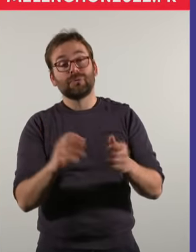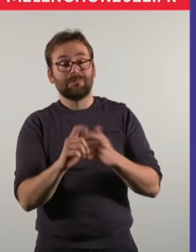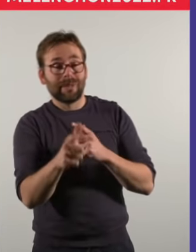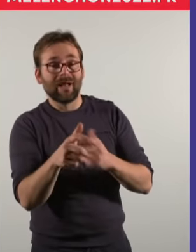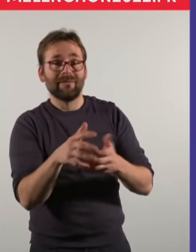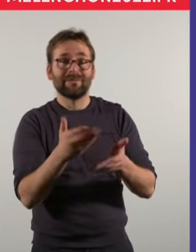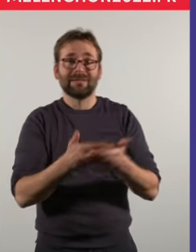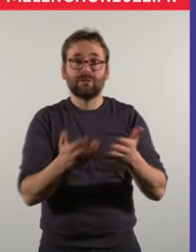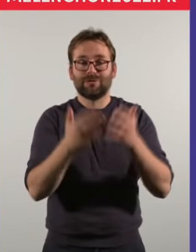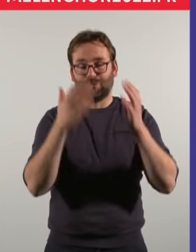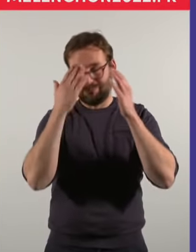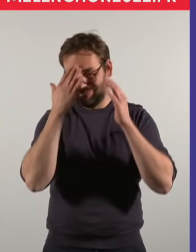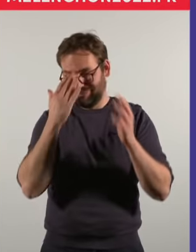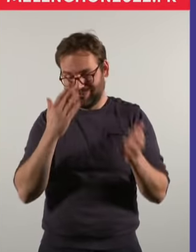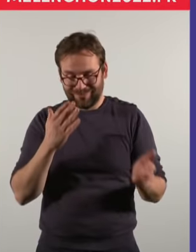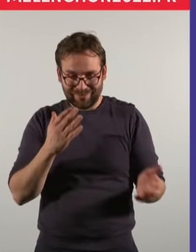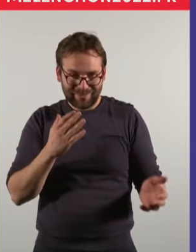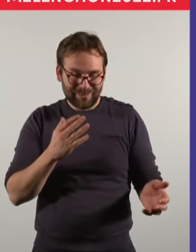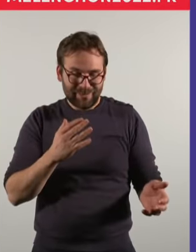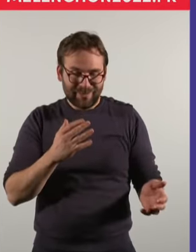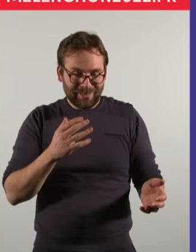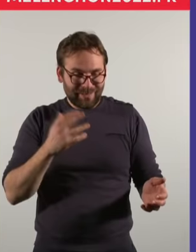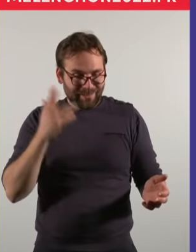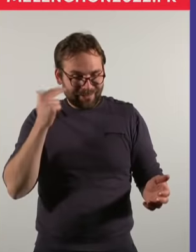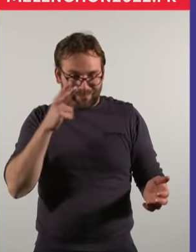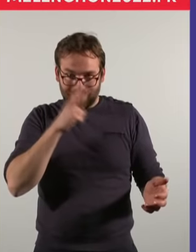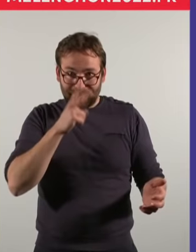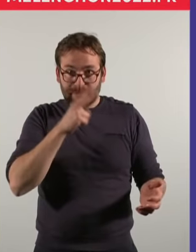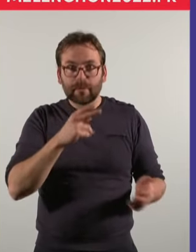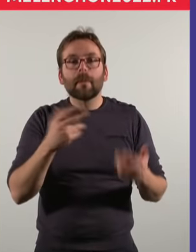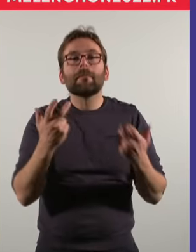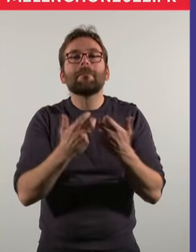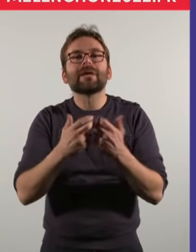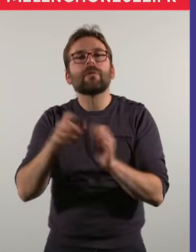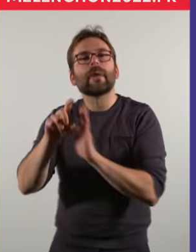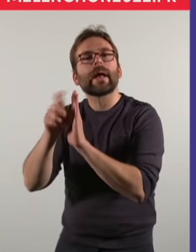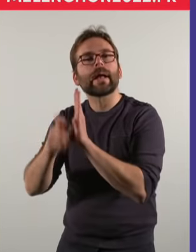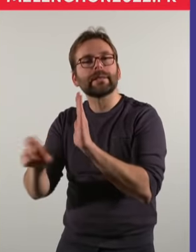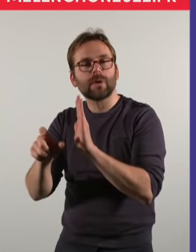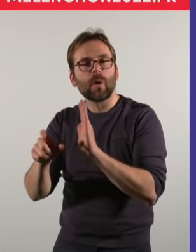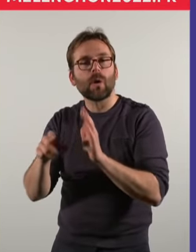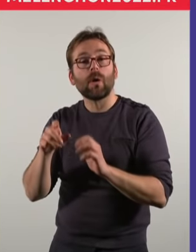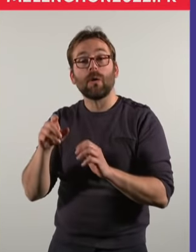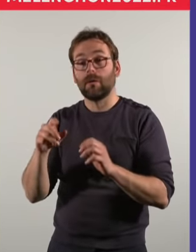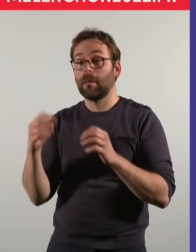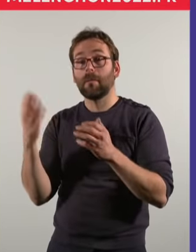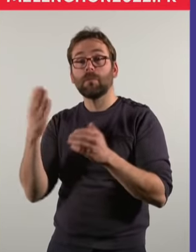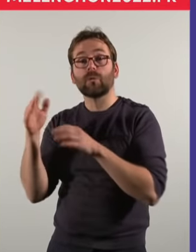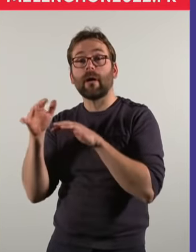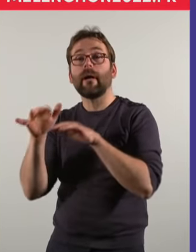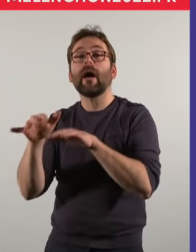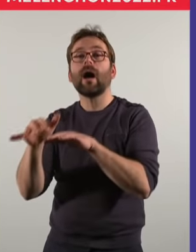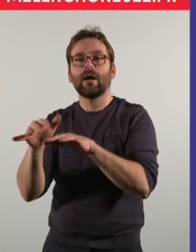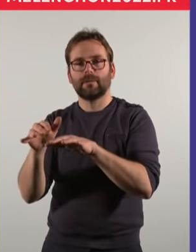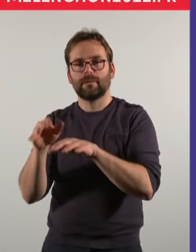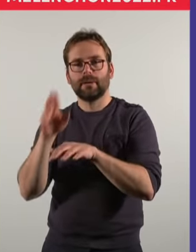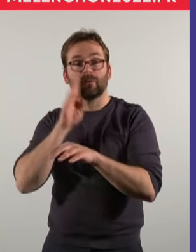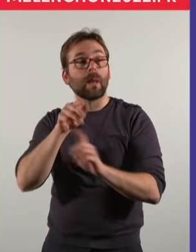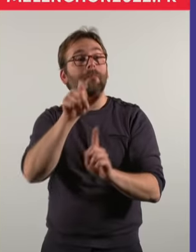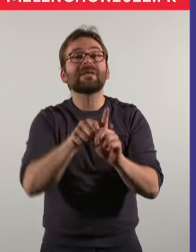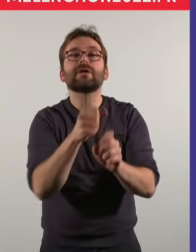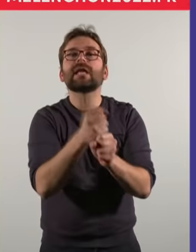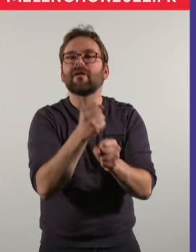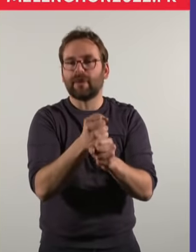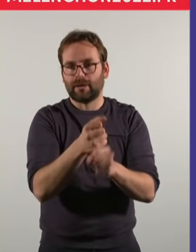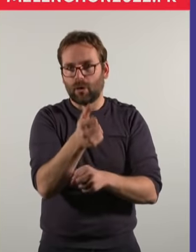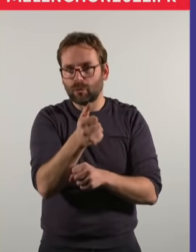dont je vous demande de partager l'humour. Imaginez que dans tel restaurant où l'on a besoin de monde, on demande à un travailleur, qui par